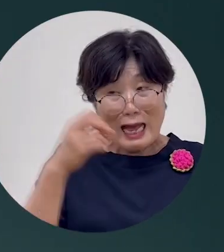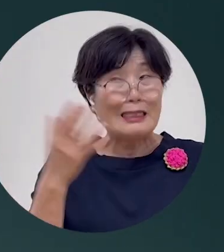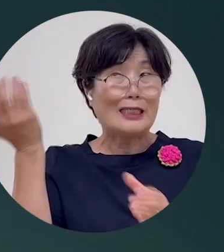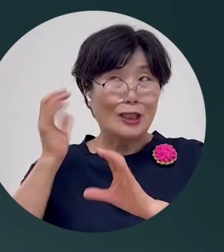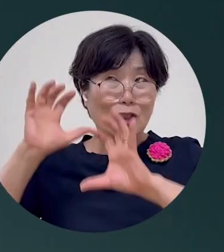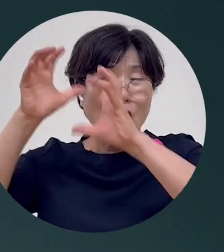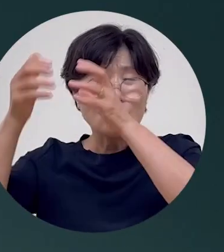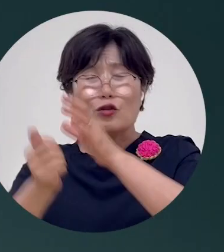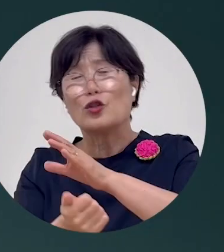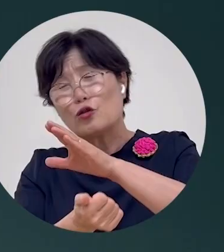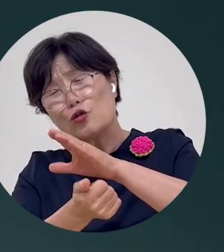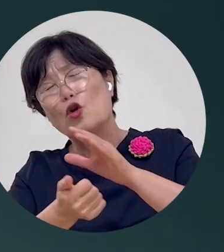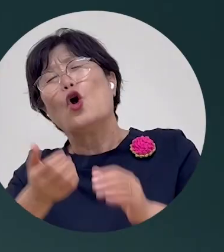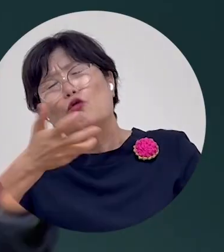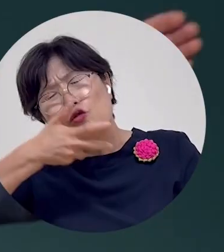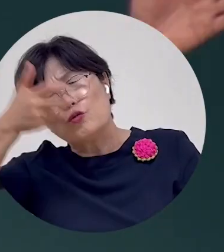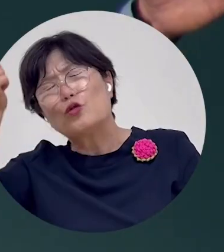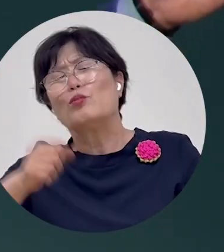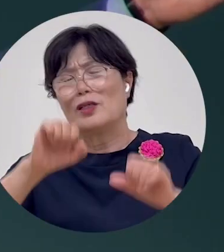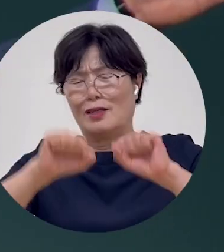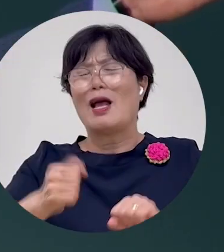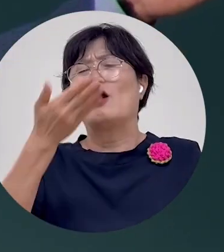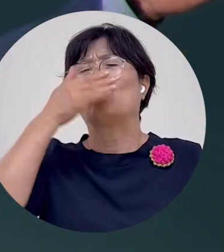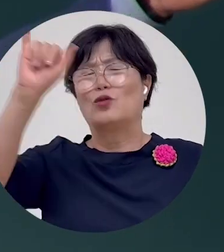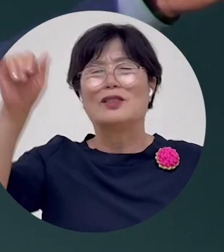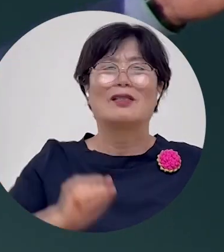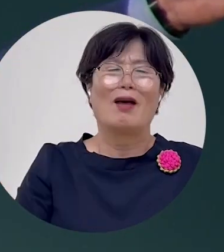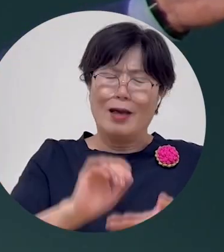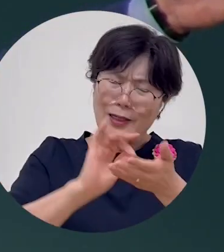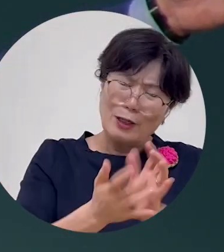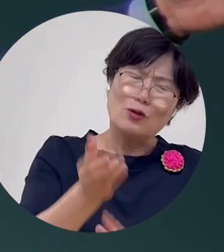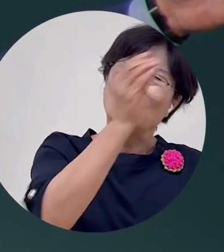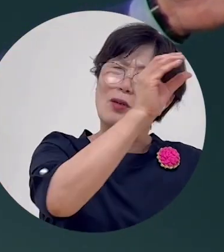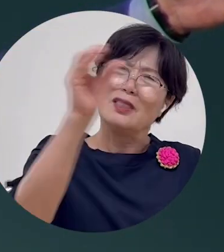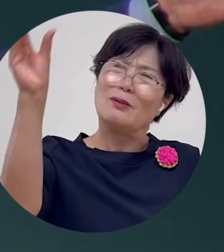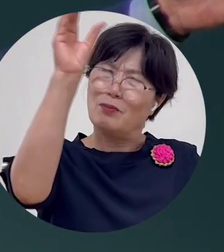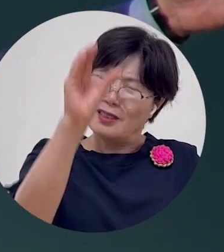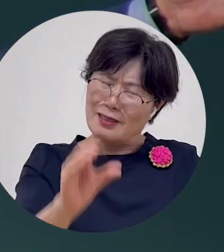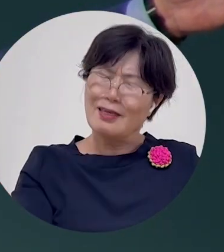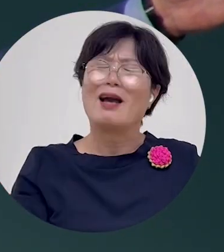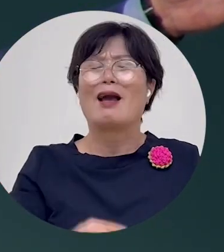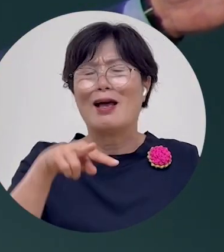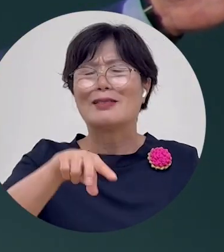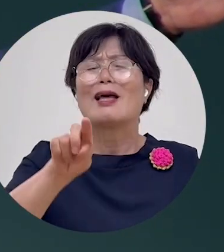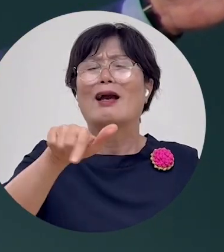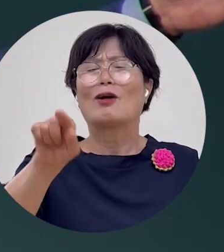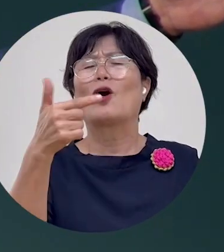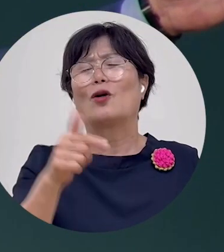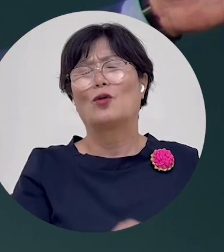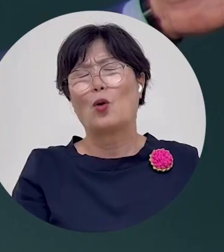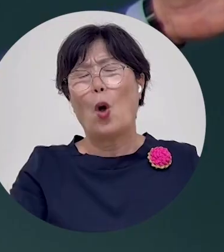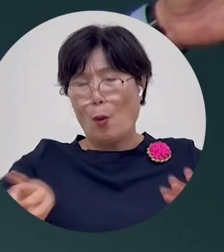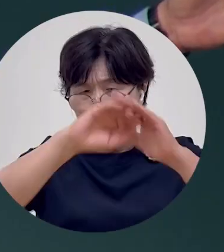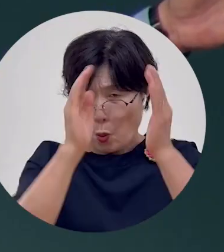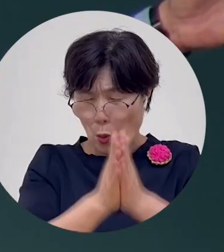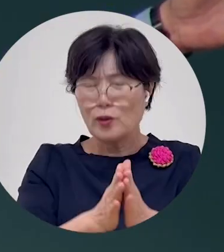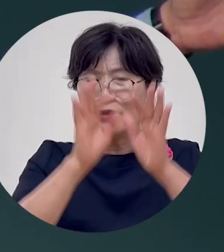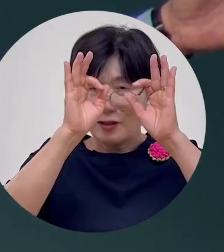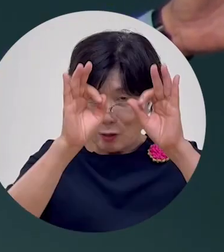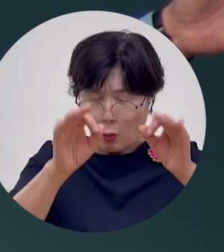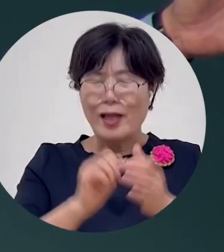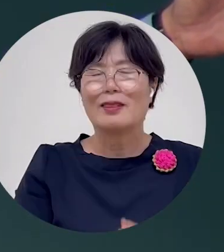천국을 꿈꾸며 살도록 여러분 예수님의 십자가 사건으로 지켜보았던 모든